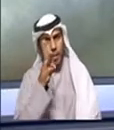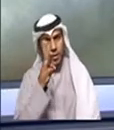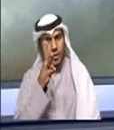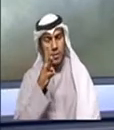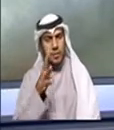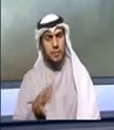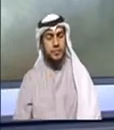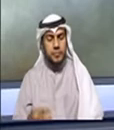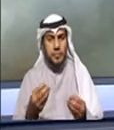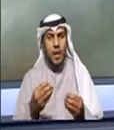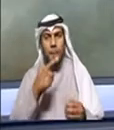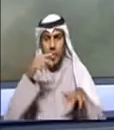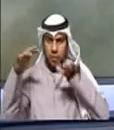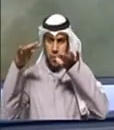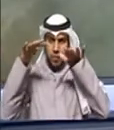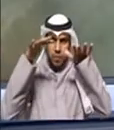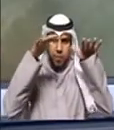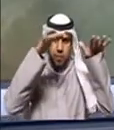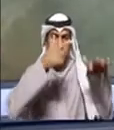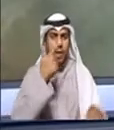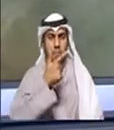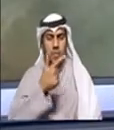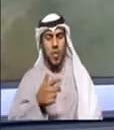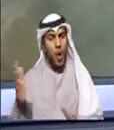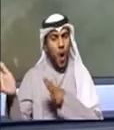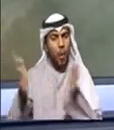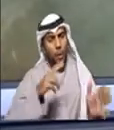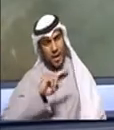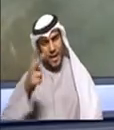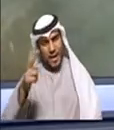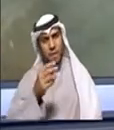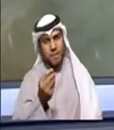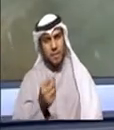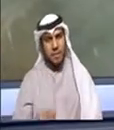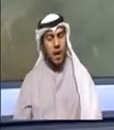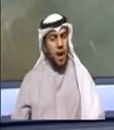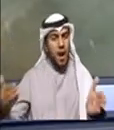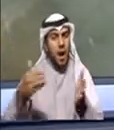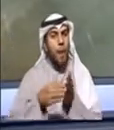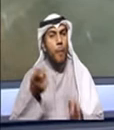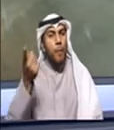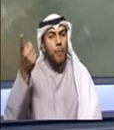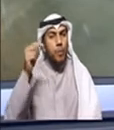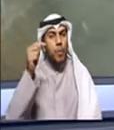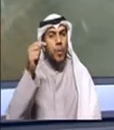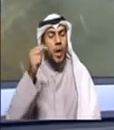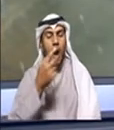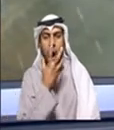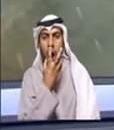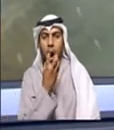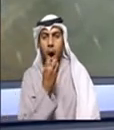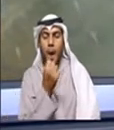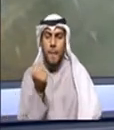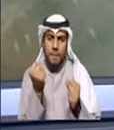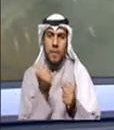مع عبور السحب بين الحين والاخر والرياح متقلبه الاتجاه تستمر حتى منتصف نهار يوم الغد ودرجات الحراره تميل